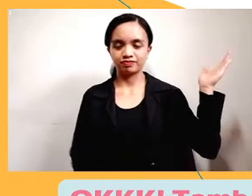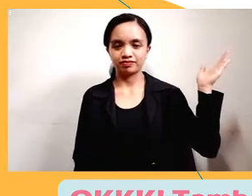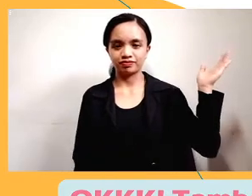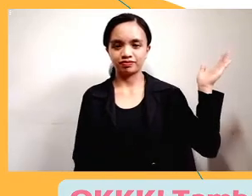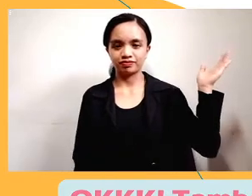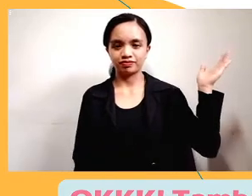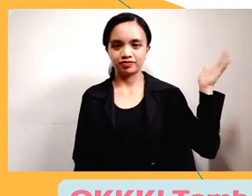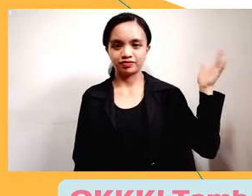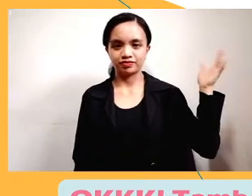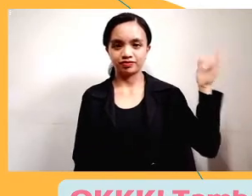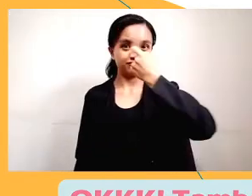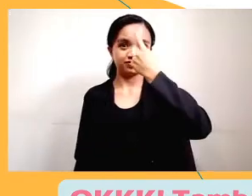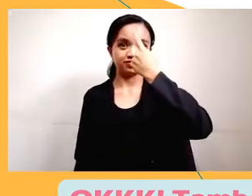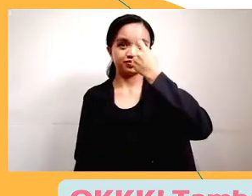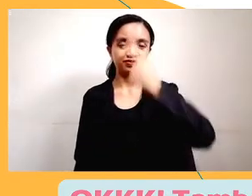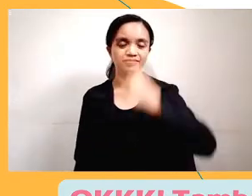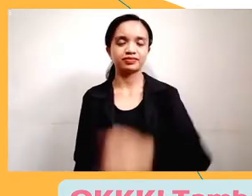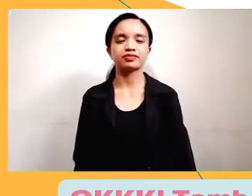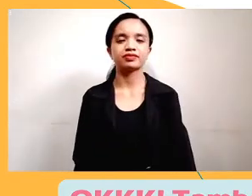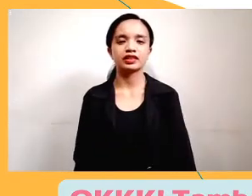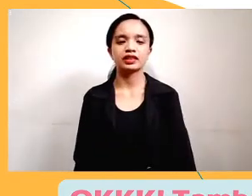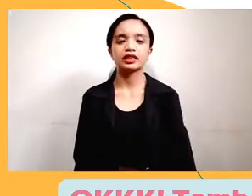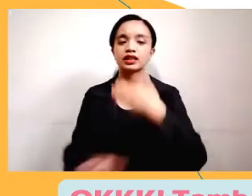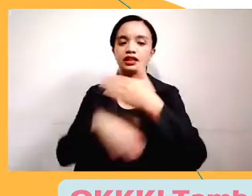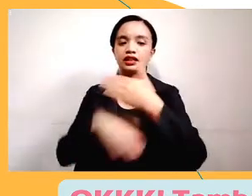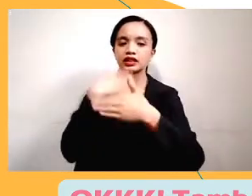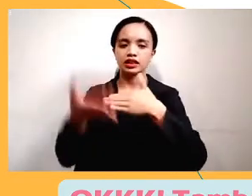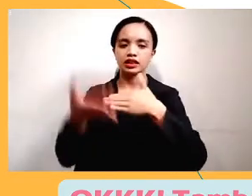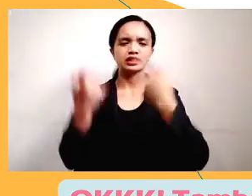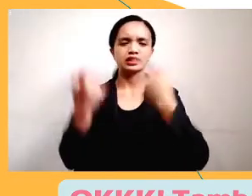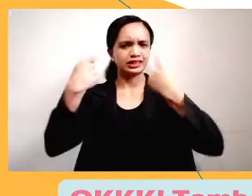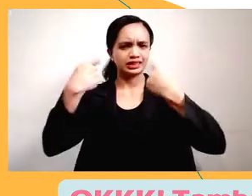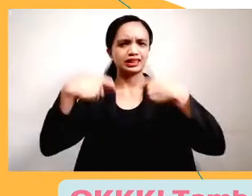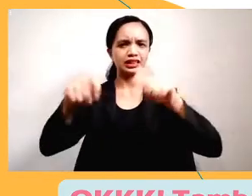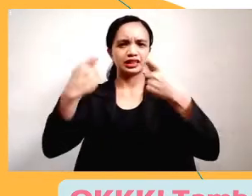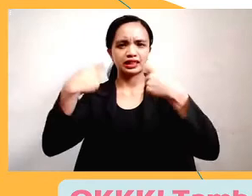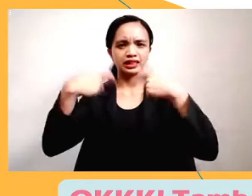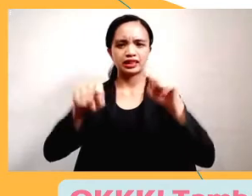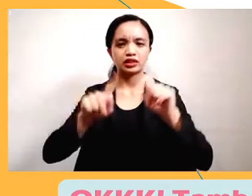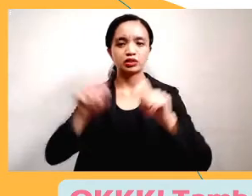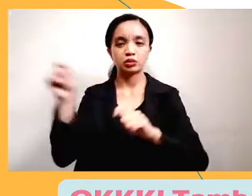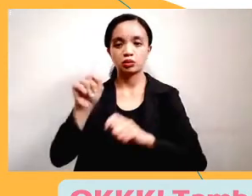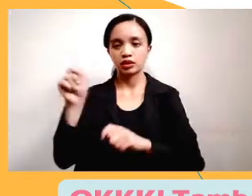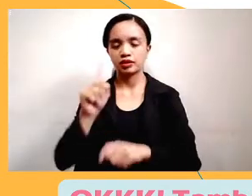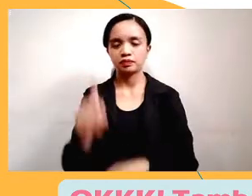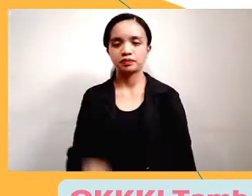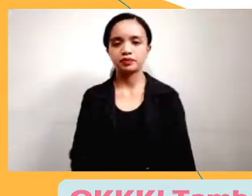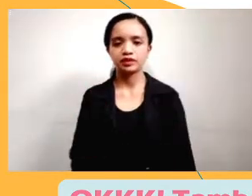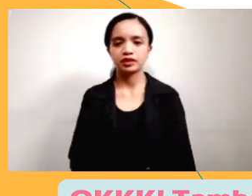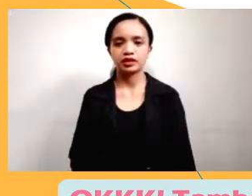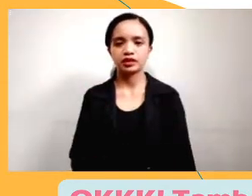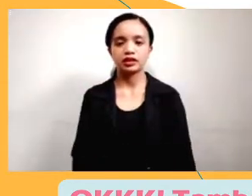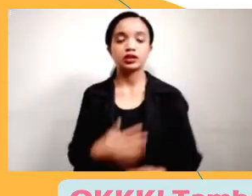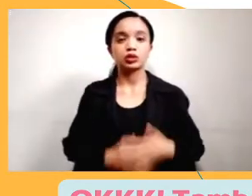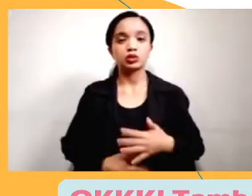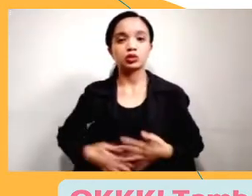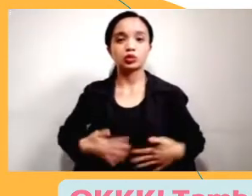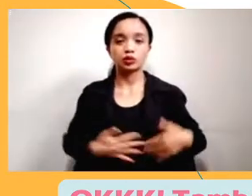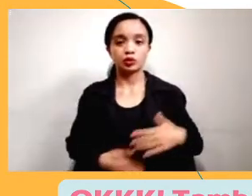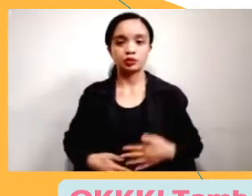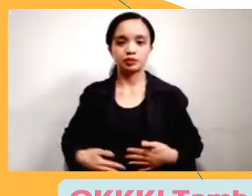Yes? Ngayon naman, subukan natin ibahin yung ating gutom na gesture,